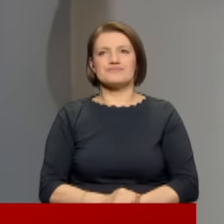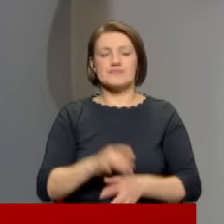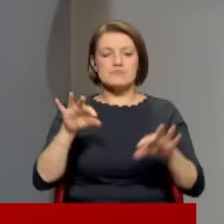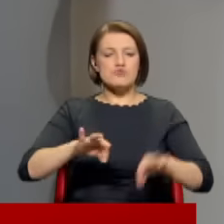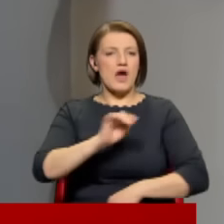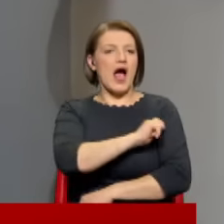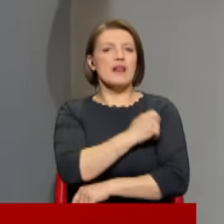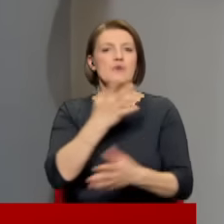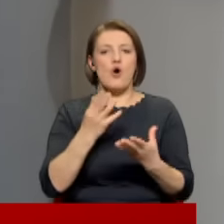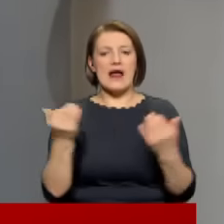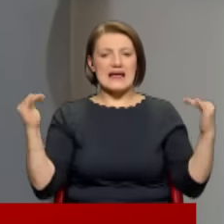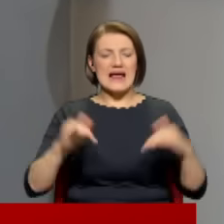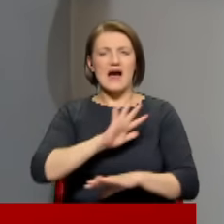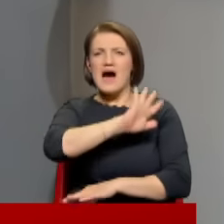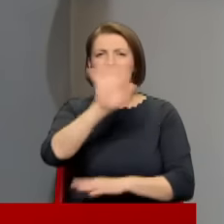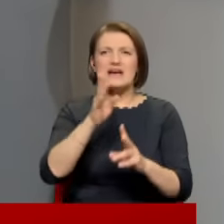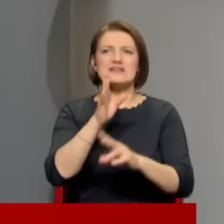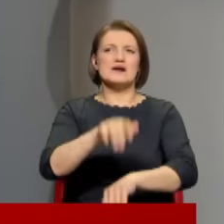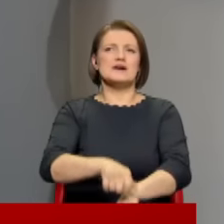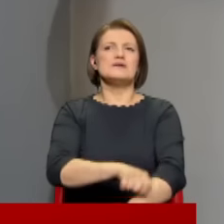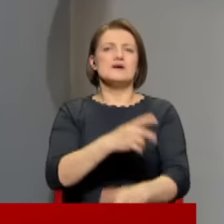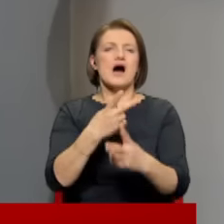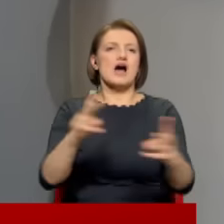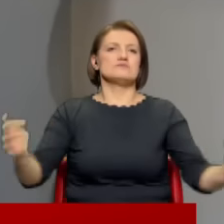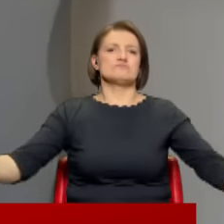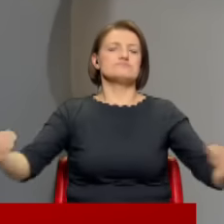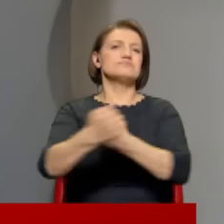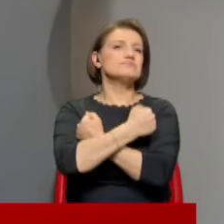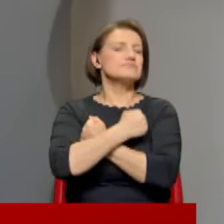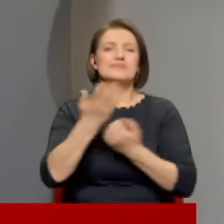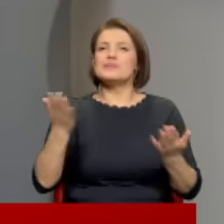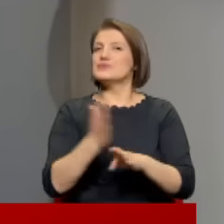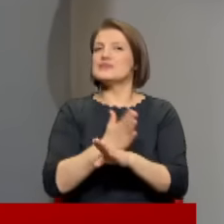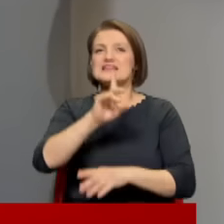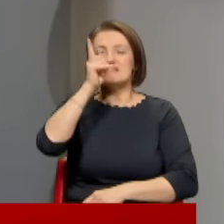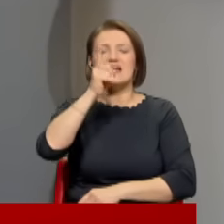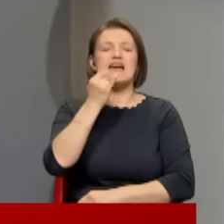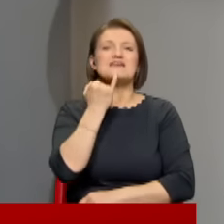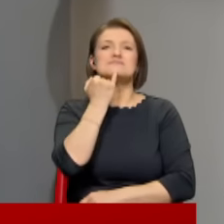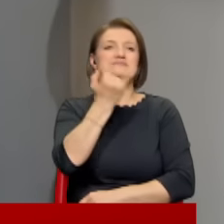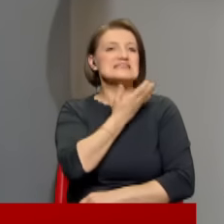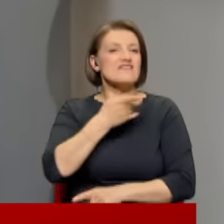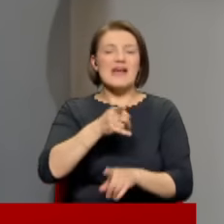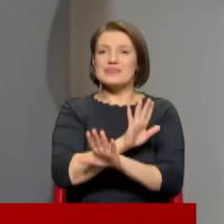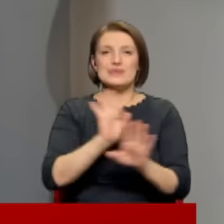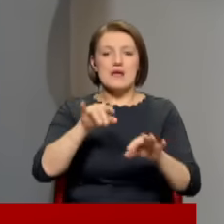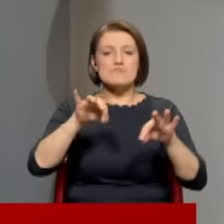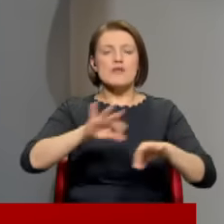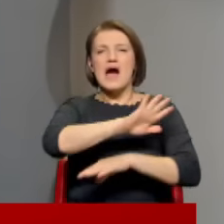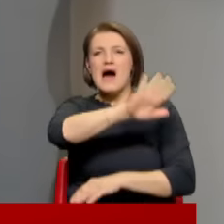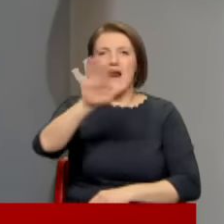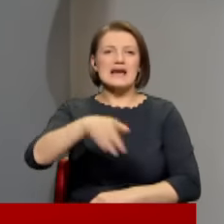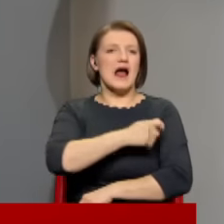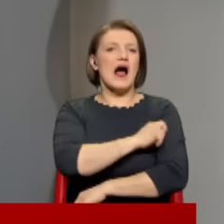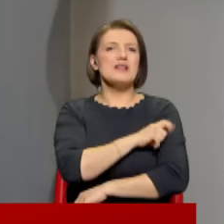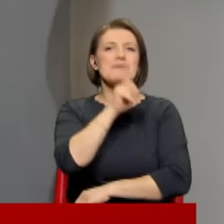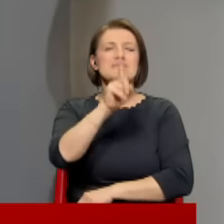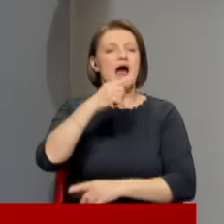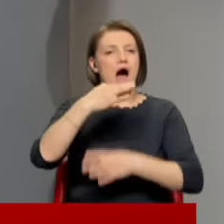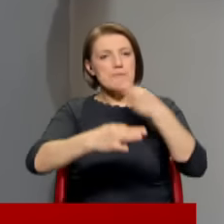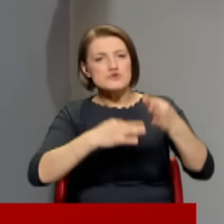Buraya Alman olarak gelen herkes açık kollarla karşılanıyor. Bunun sebebi yalnızca Türk konukseverliği değil. Burada hemen herkesin Almanya'da